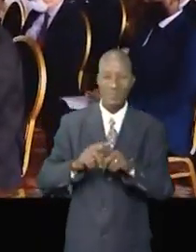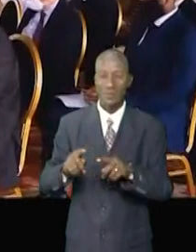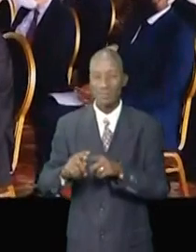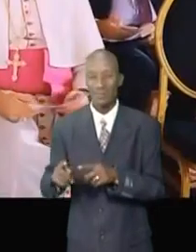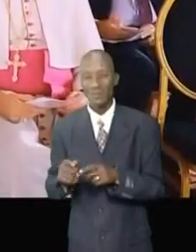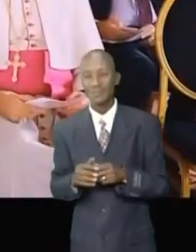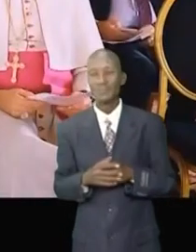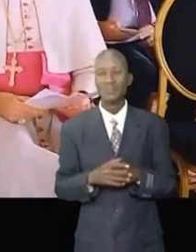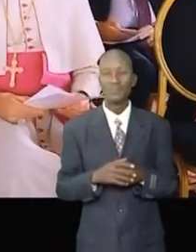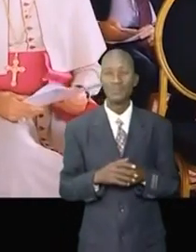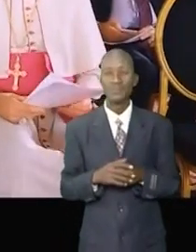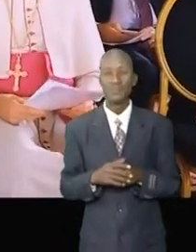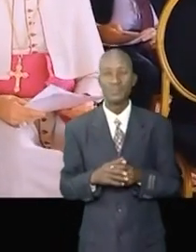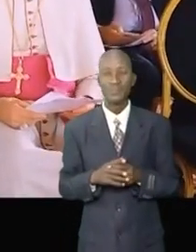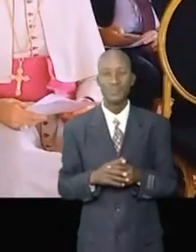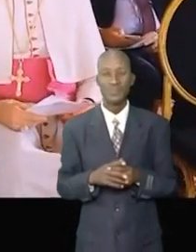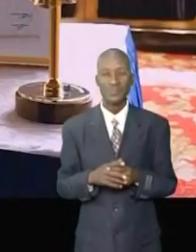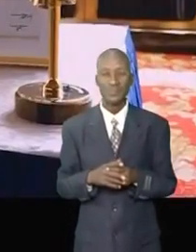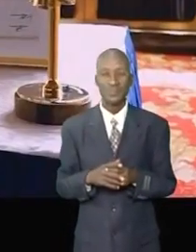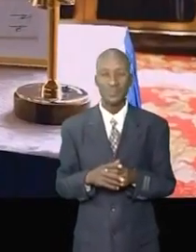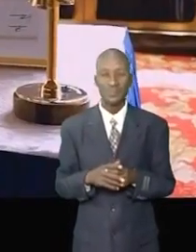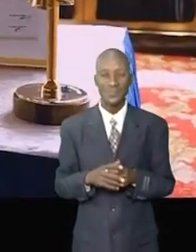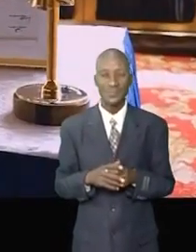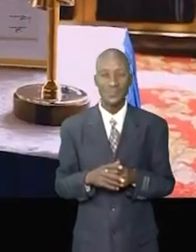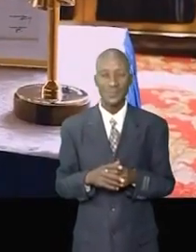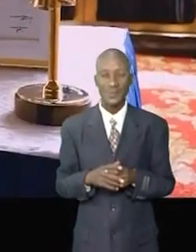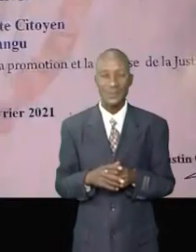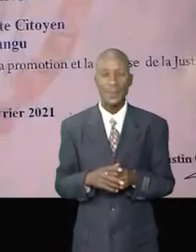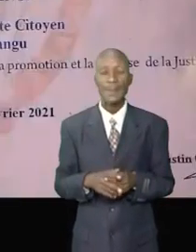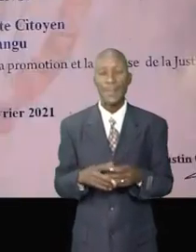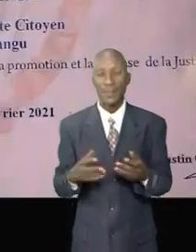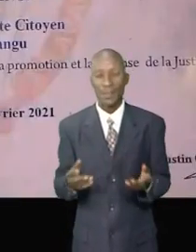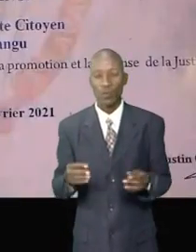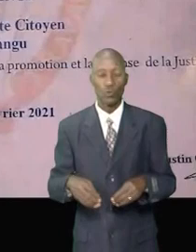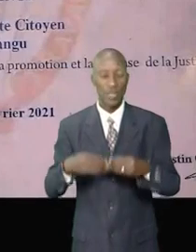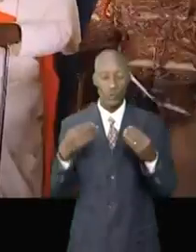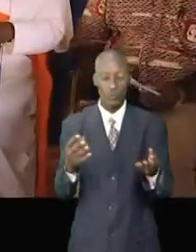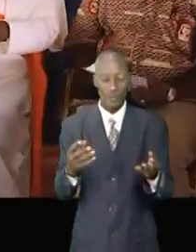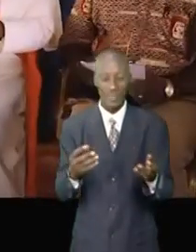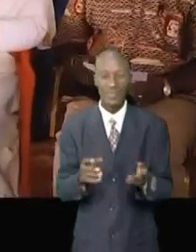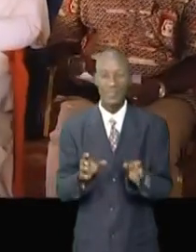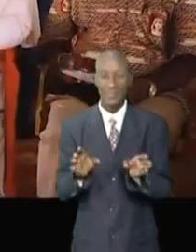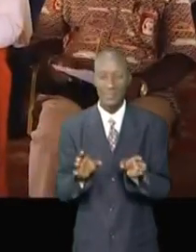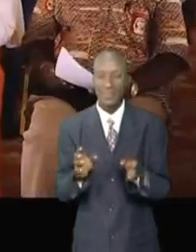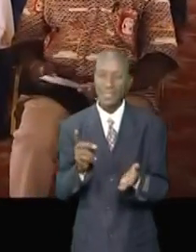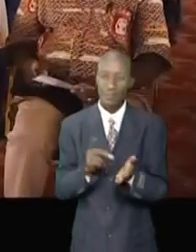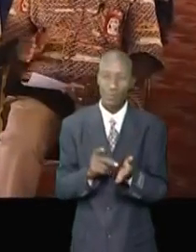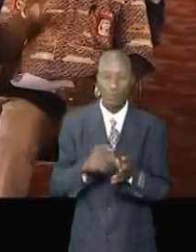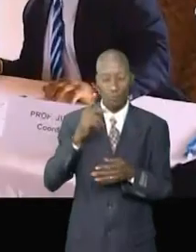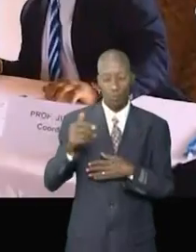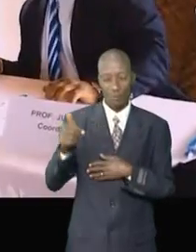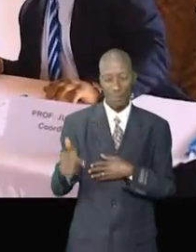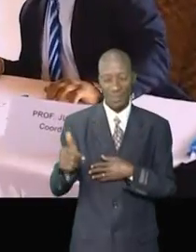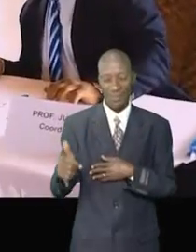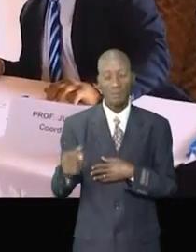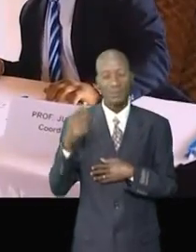directeur des cabinets du chef de l'État, la remise de ces prix de mérite citoyen Kimbangu Bakanja à ces deux éminentes personnalités